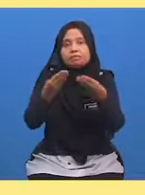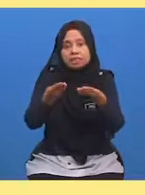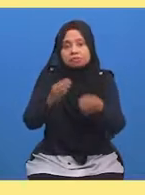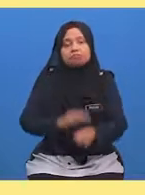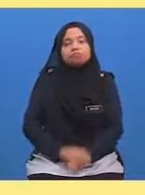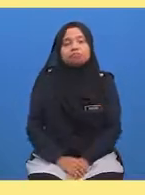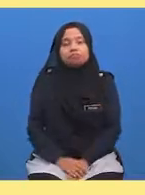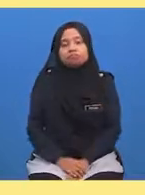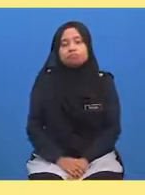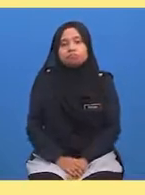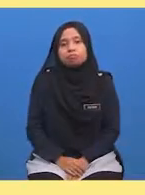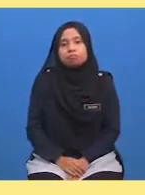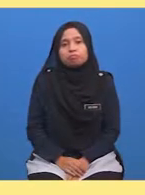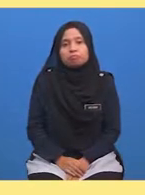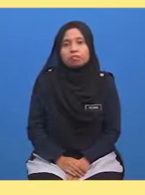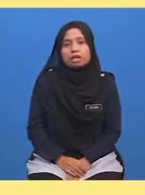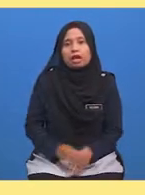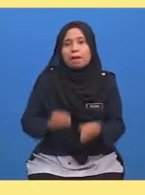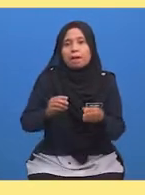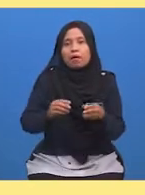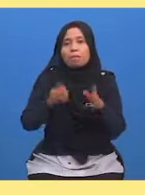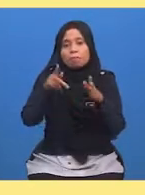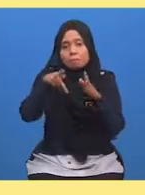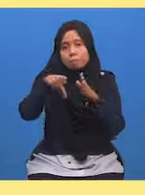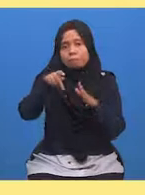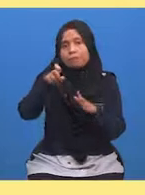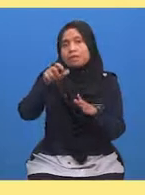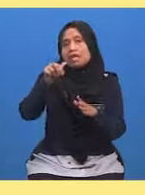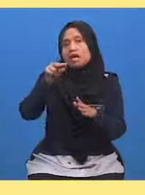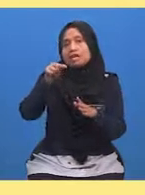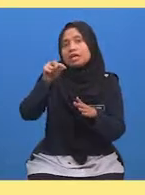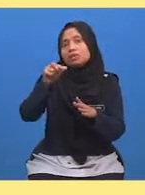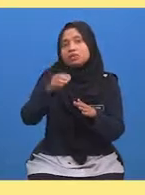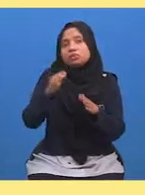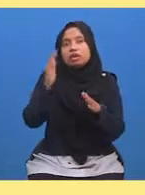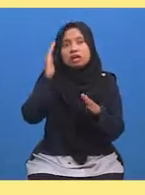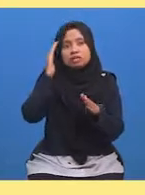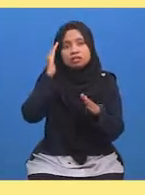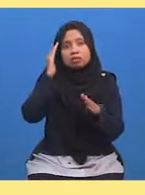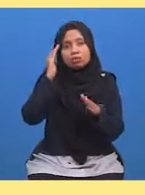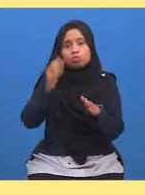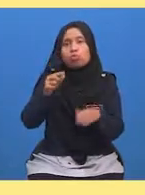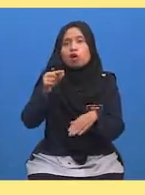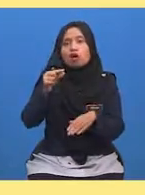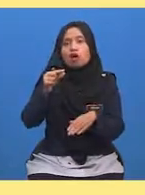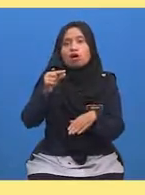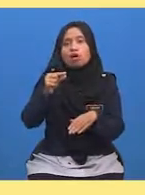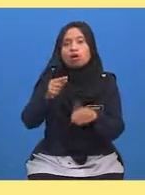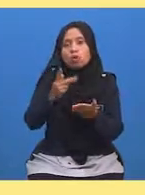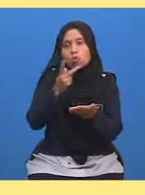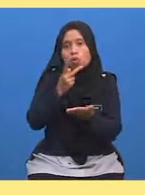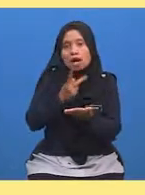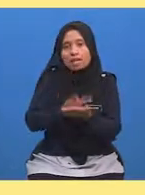yang ditawarkan. Pelanggan juga akan dapat mengetahui kualiti, keselamatan